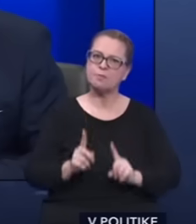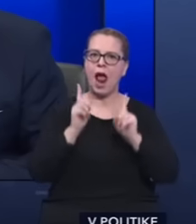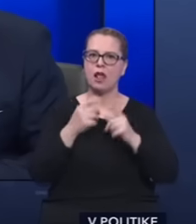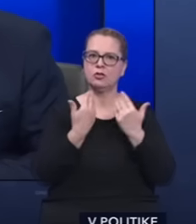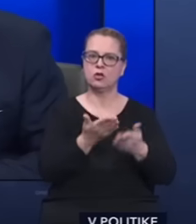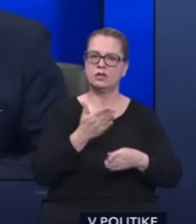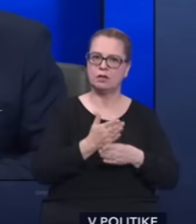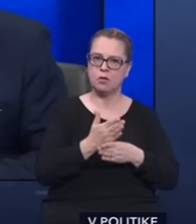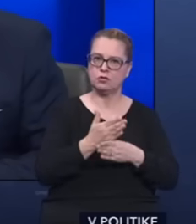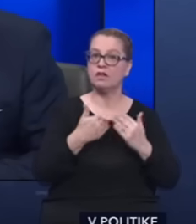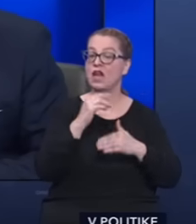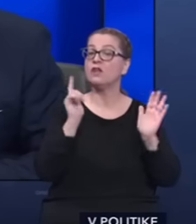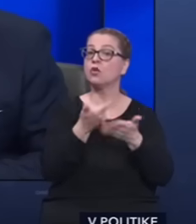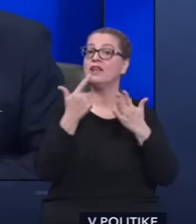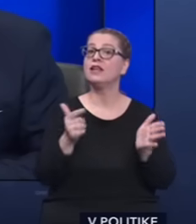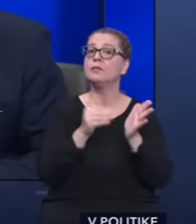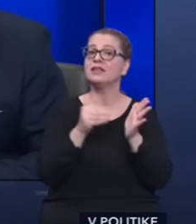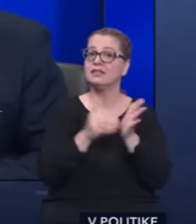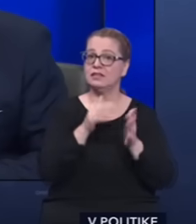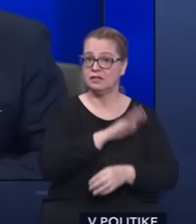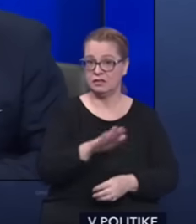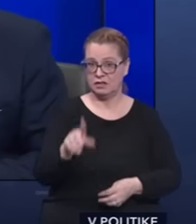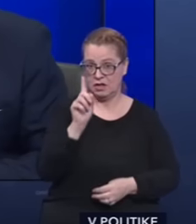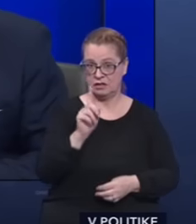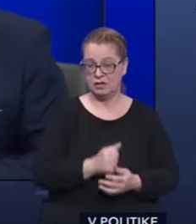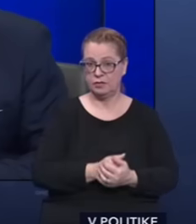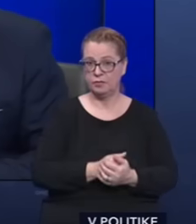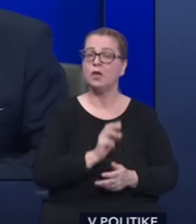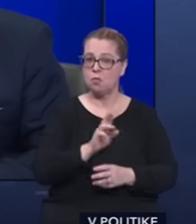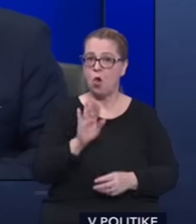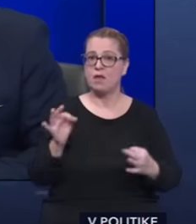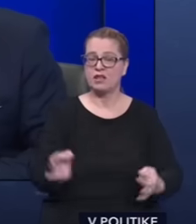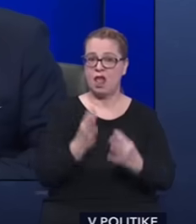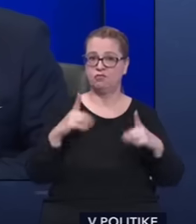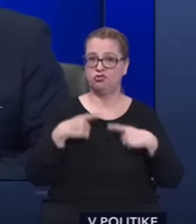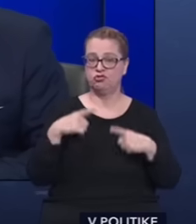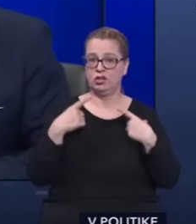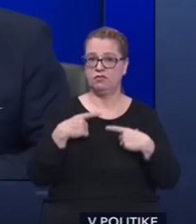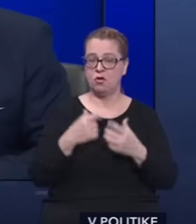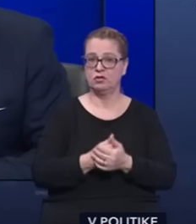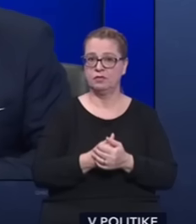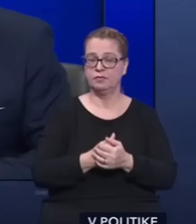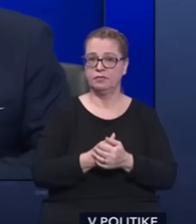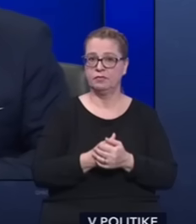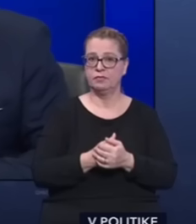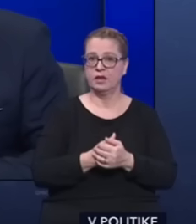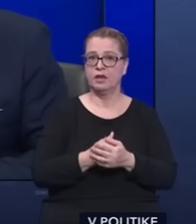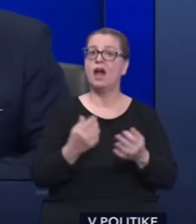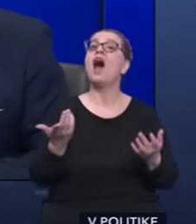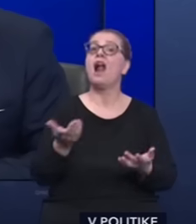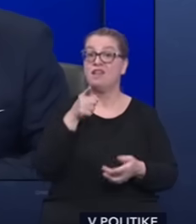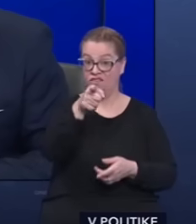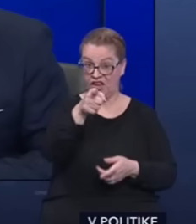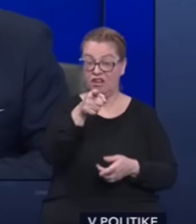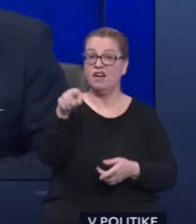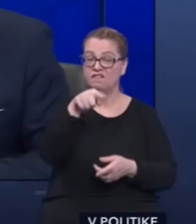pomoc? Viac ako 17 tisíc. Viac ako 17 tisíc mohlo mať lepší život a mohlo mať lepšie fungovanie len kvôli tomu, že vy ste tých 300